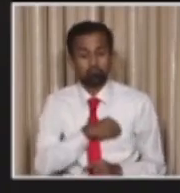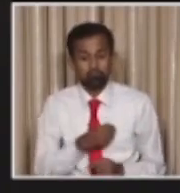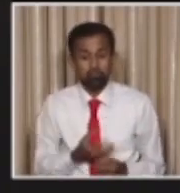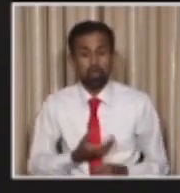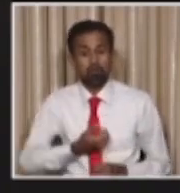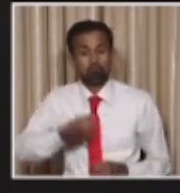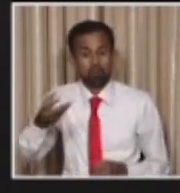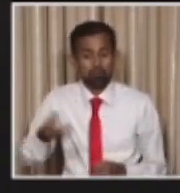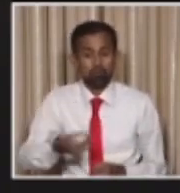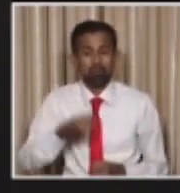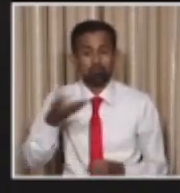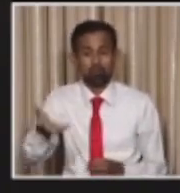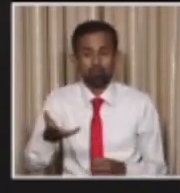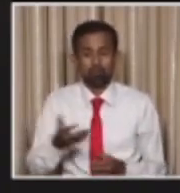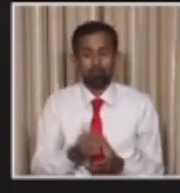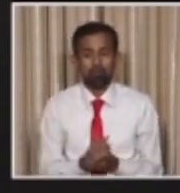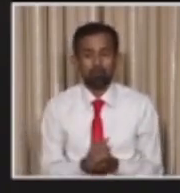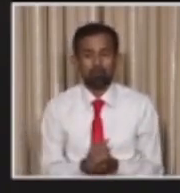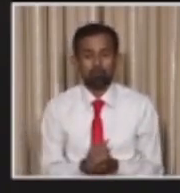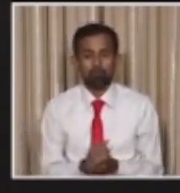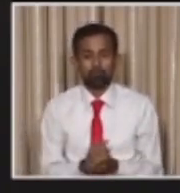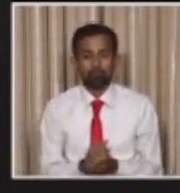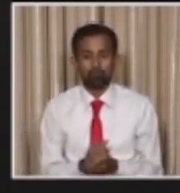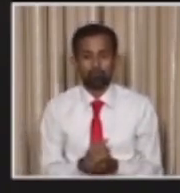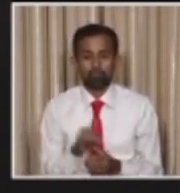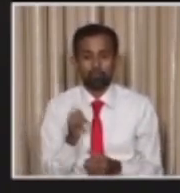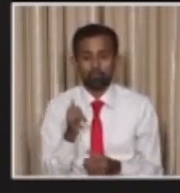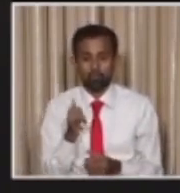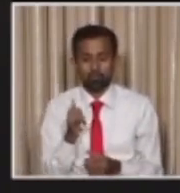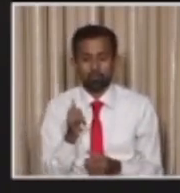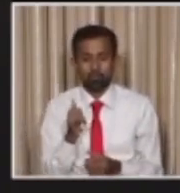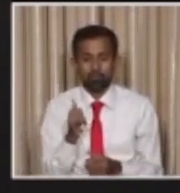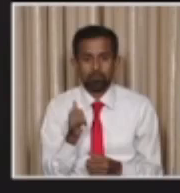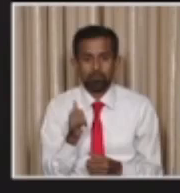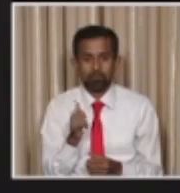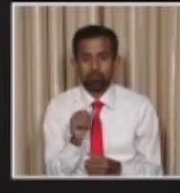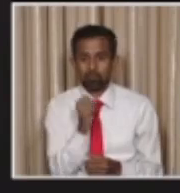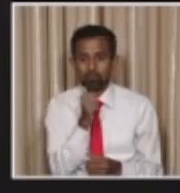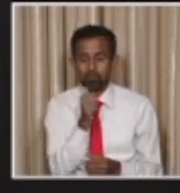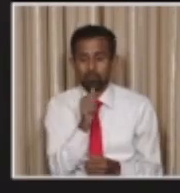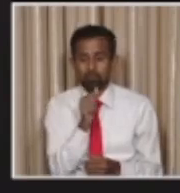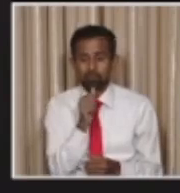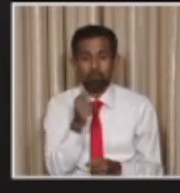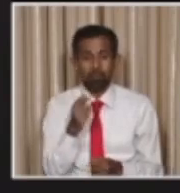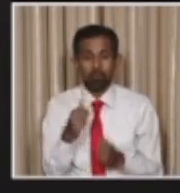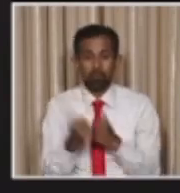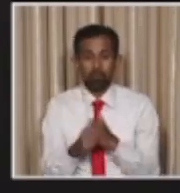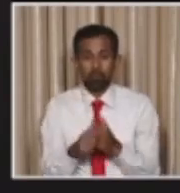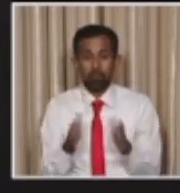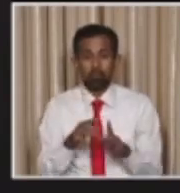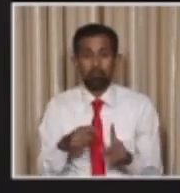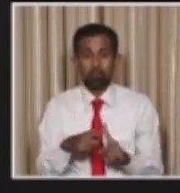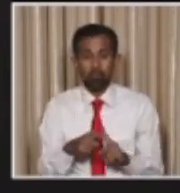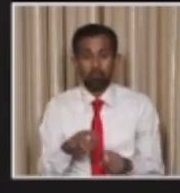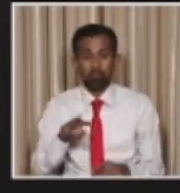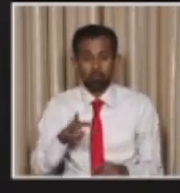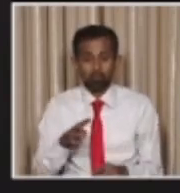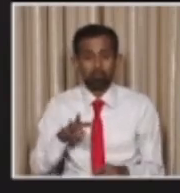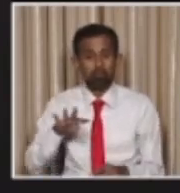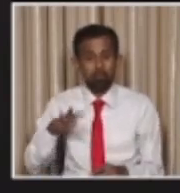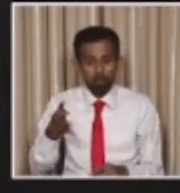දීලා තියෙනවා. අපි දන්නවා සමහර සුරාබදු එහෙම නැත්නම් නිෂ්පාදනාගාරවලට කෝටි 300